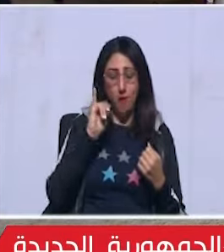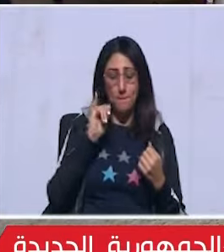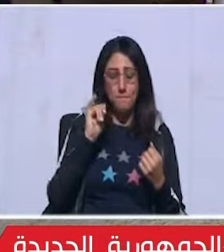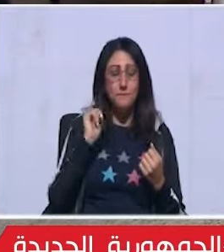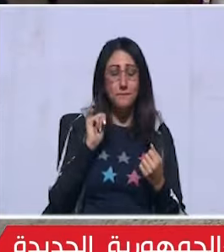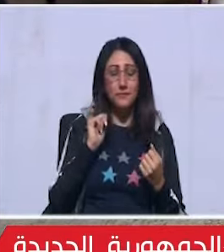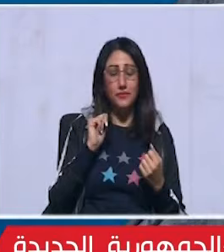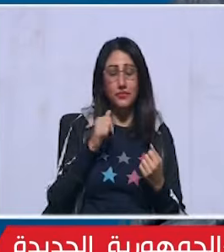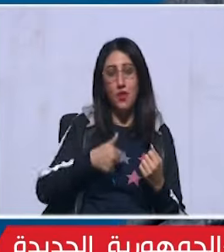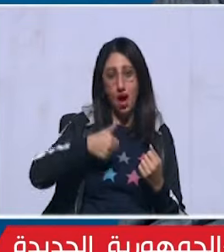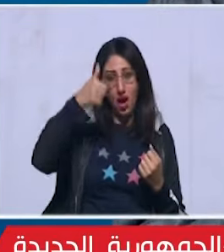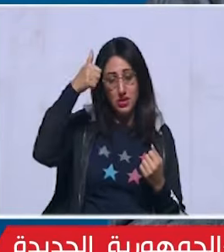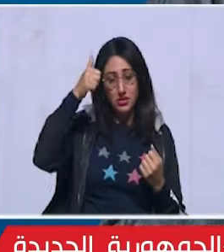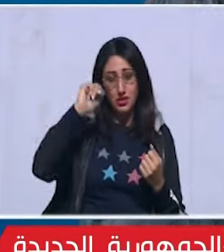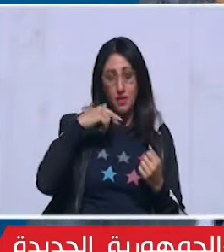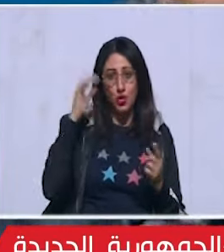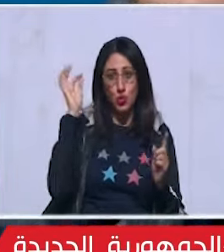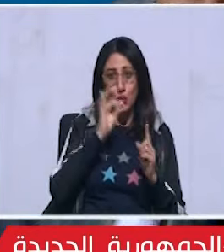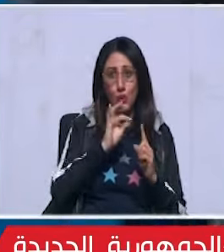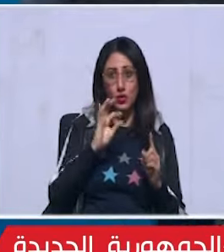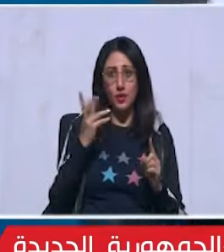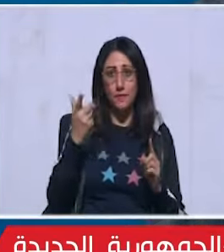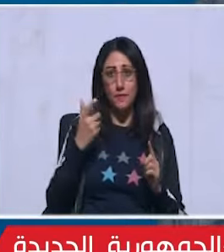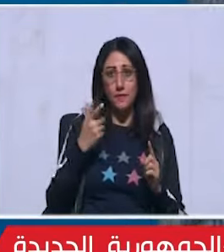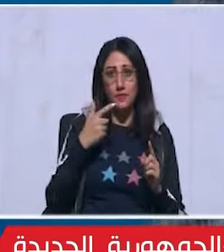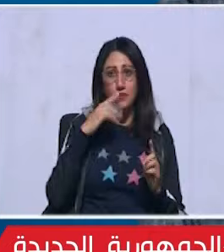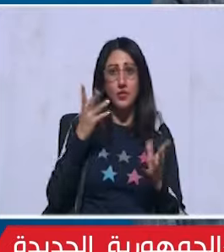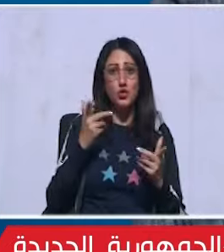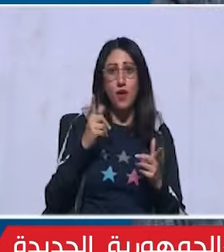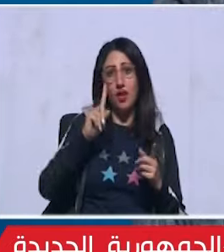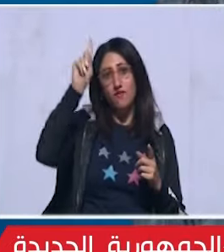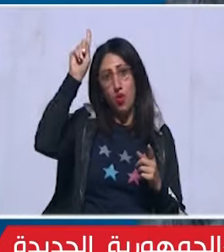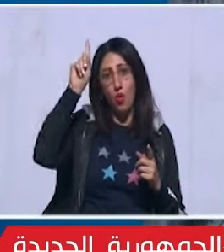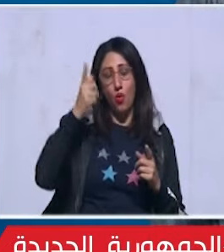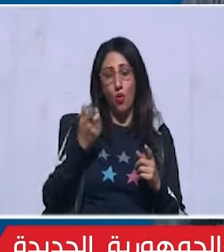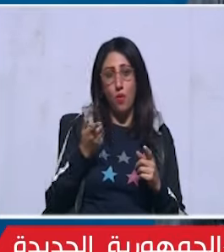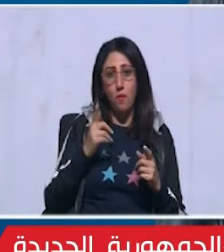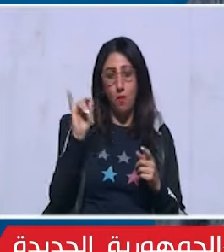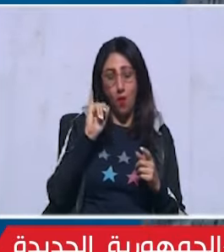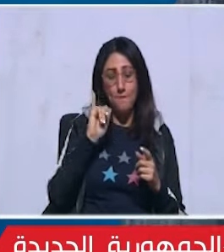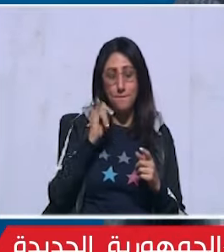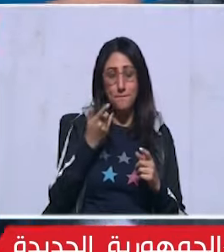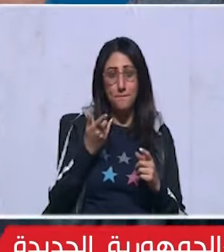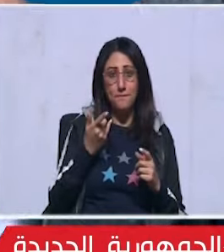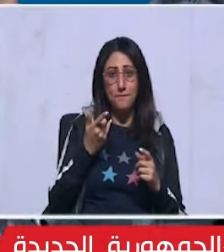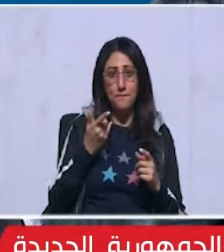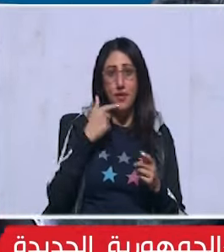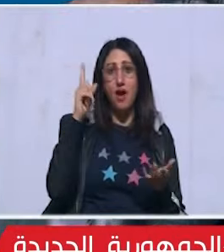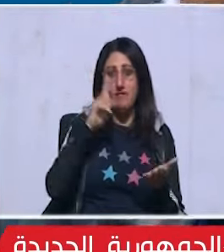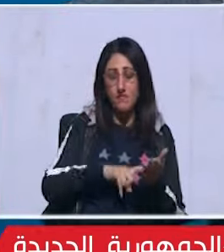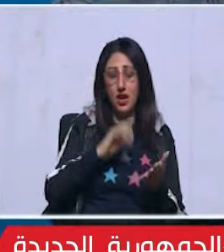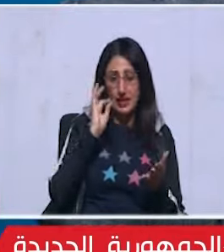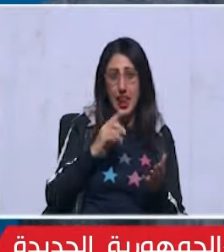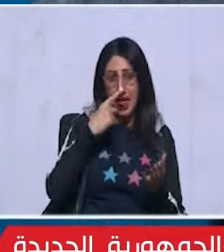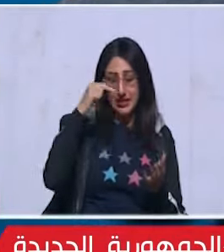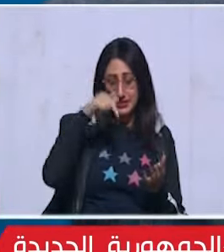حاجه عظيمه جدا يا دكتور عمرو اشمعنى الصلاه اتفرضت فوق نقطه مهمه اتفرضت بالفرض دي ما هو كان